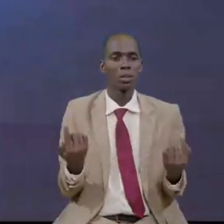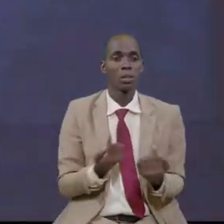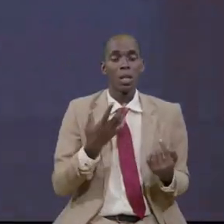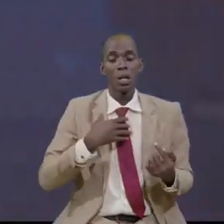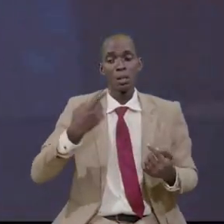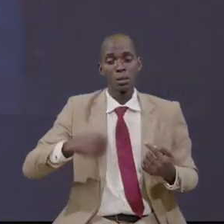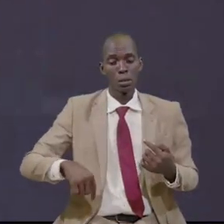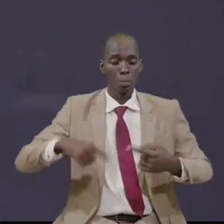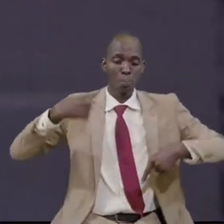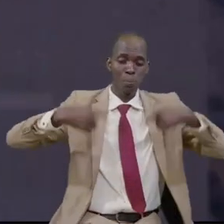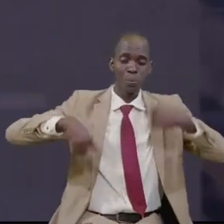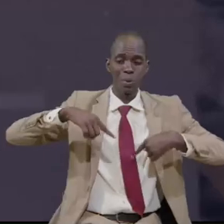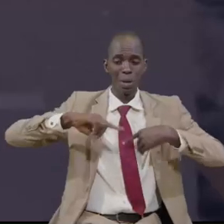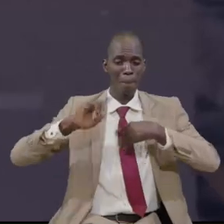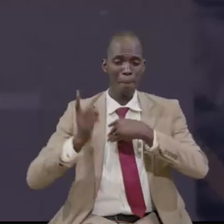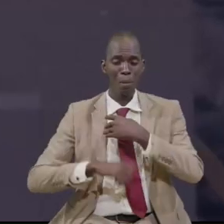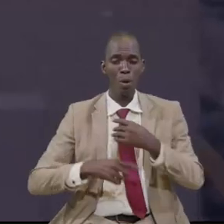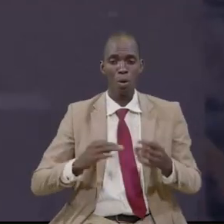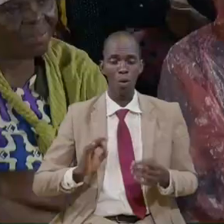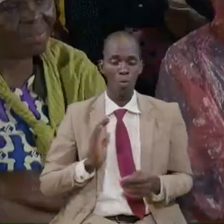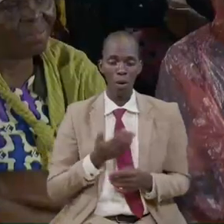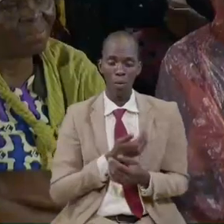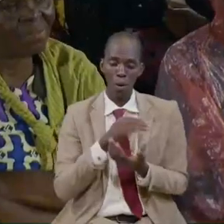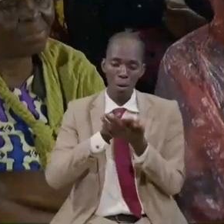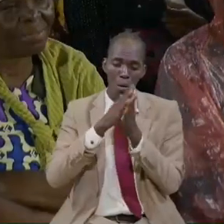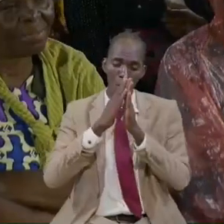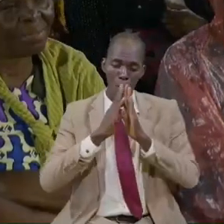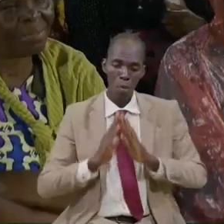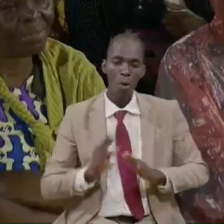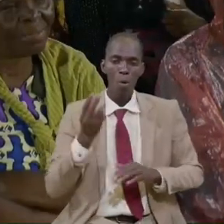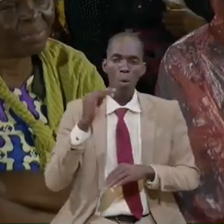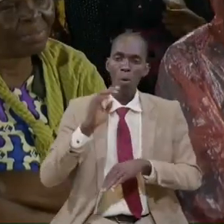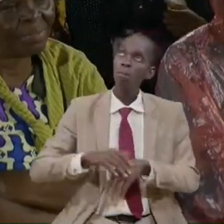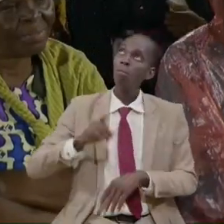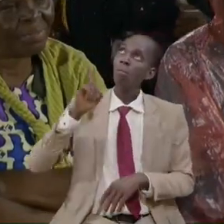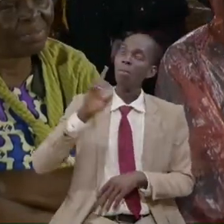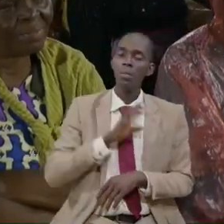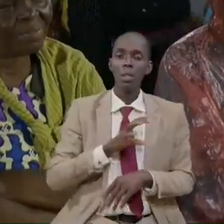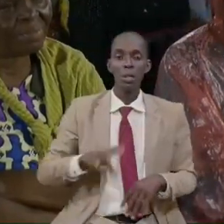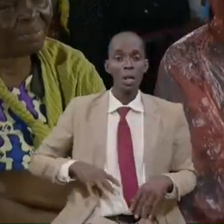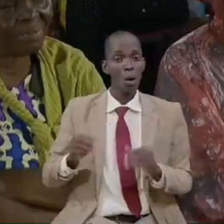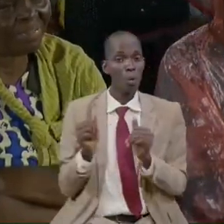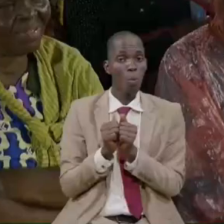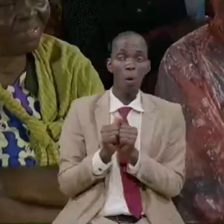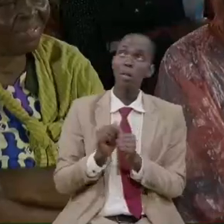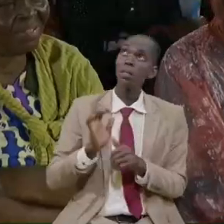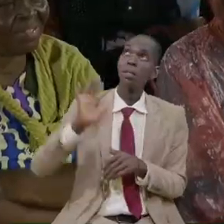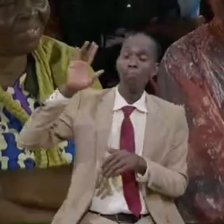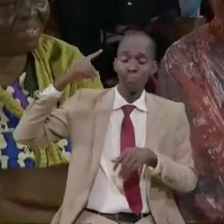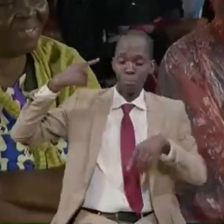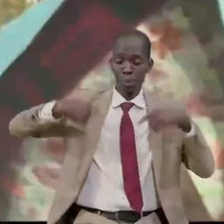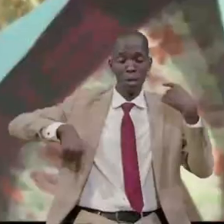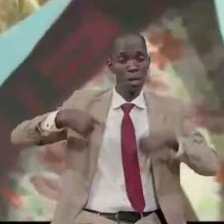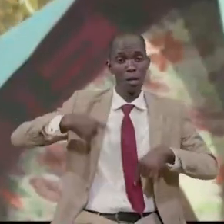nos péchés, brisé pour nos iniquités. Le châtiment qui nous donne la paix est tombé sur lui. Et c'est par ses meurtrissures,